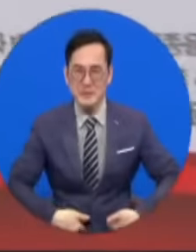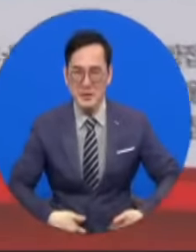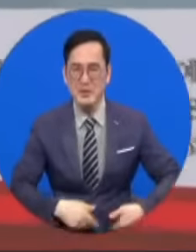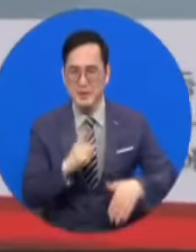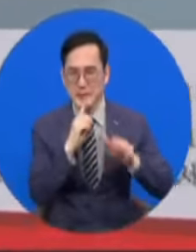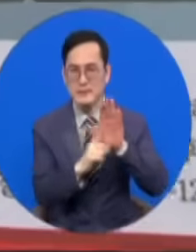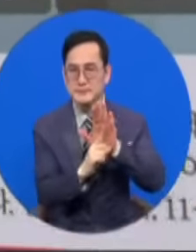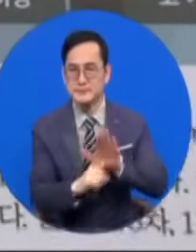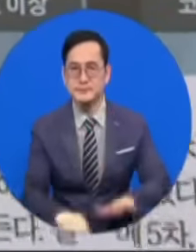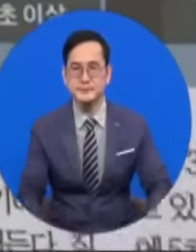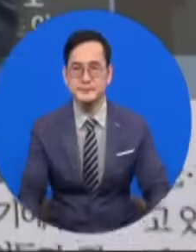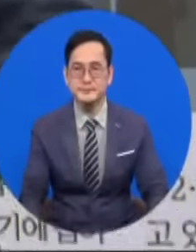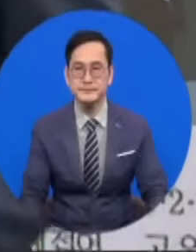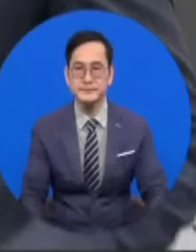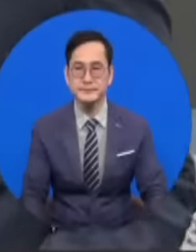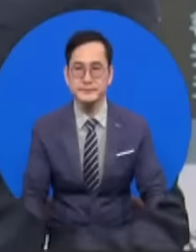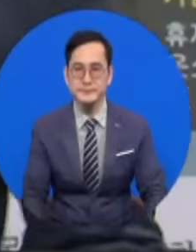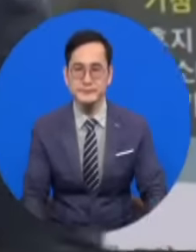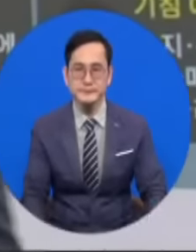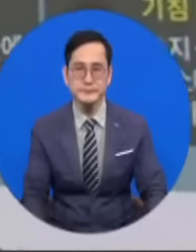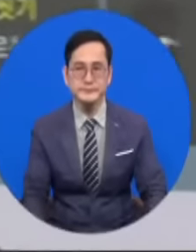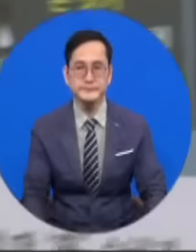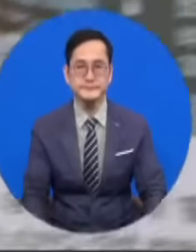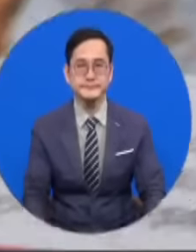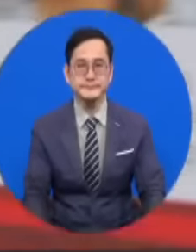있습니다 이쯤까지 신문 읽어주는